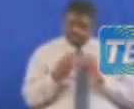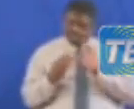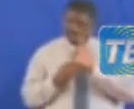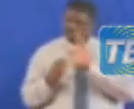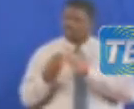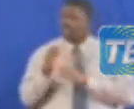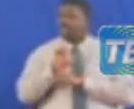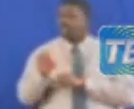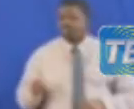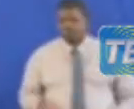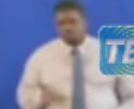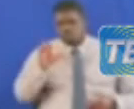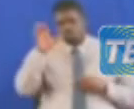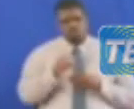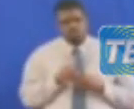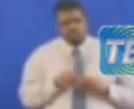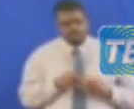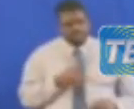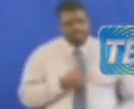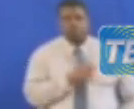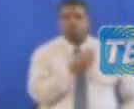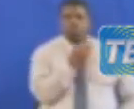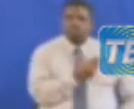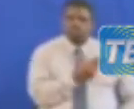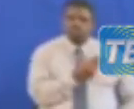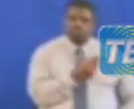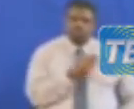1,060,389,875. Mheshimiwa Spika, jumla ya shilingi trilioni